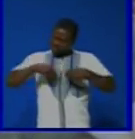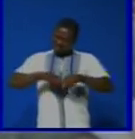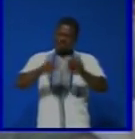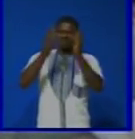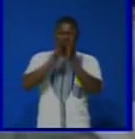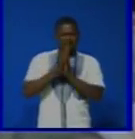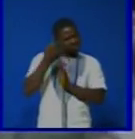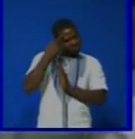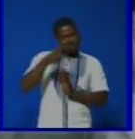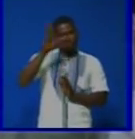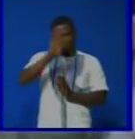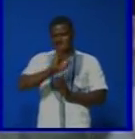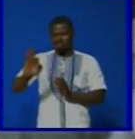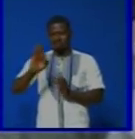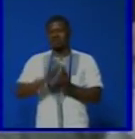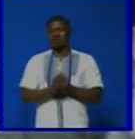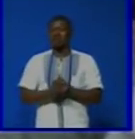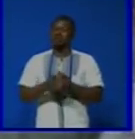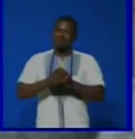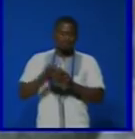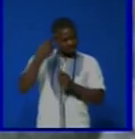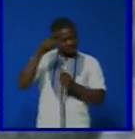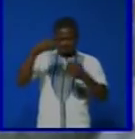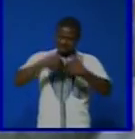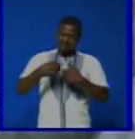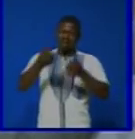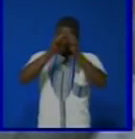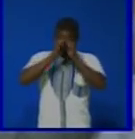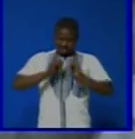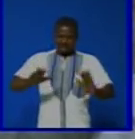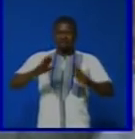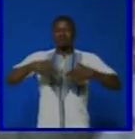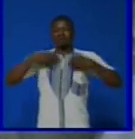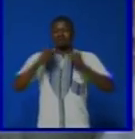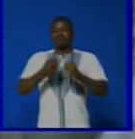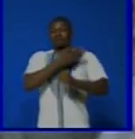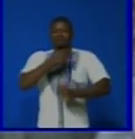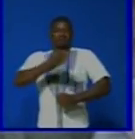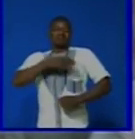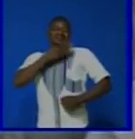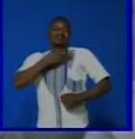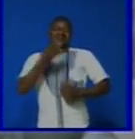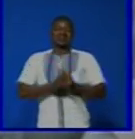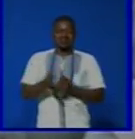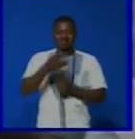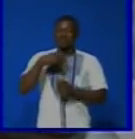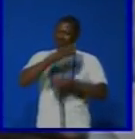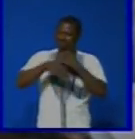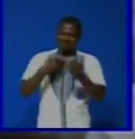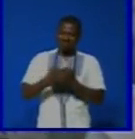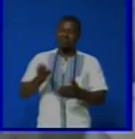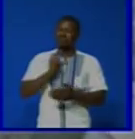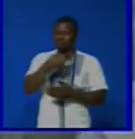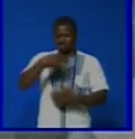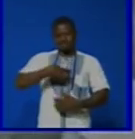Burkina, de continuer à prier pour qu'on ait la paix, la santé et le bonheur pour ce pays-là. Donc c'est tout notre souhait et c'est